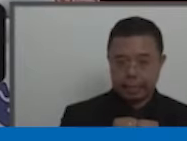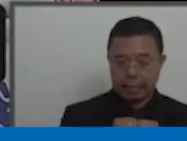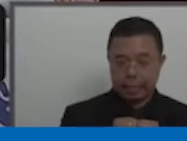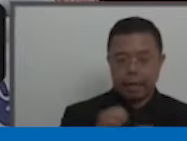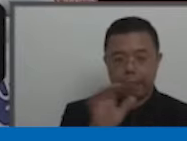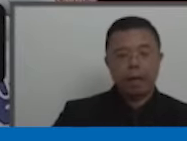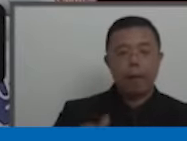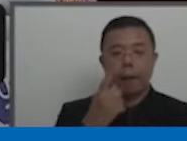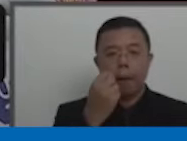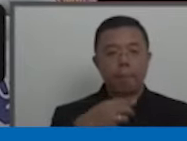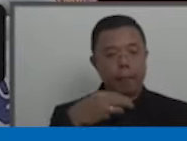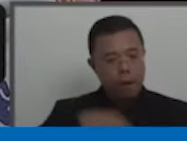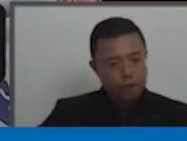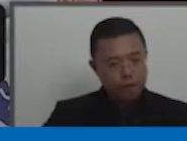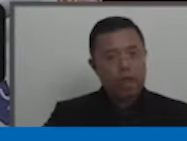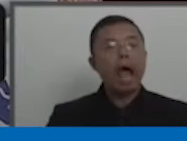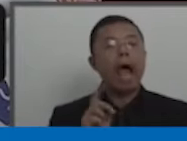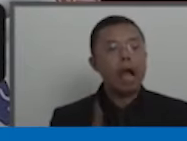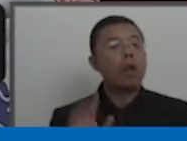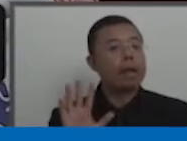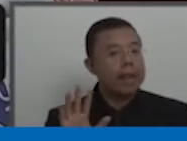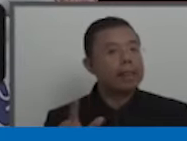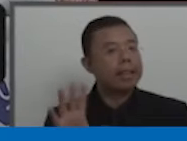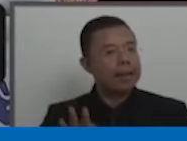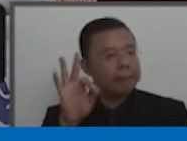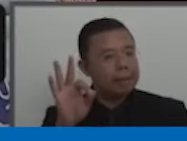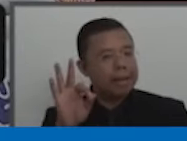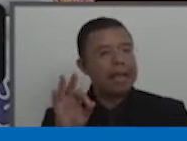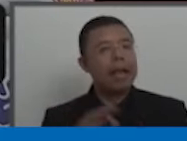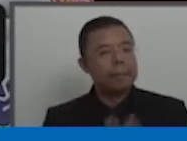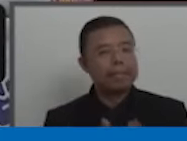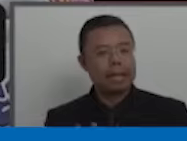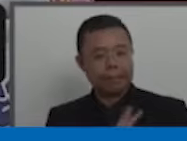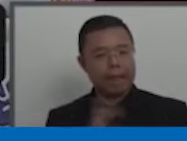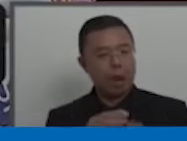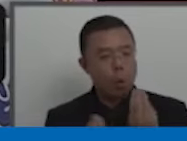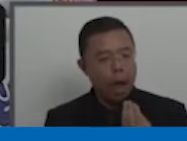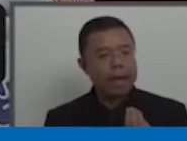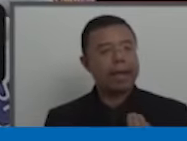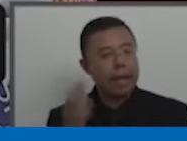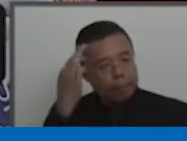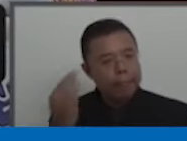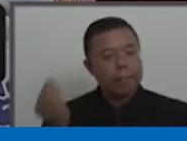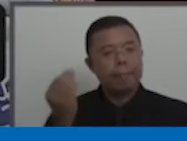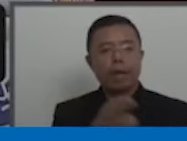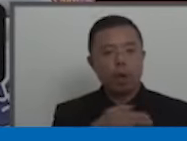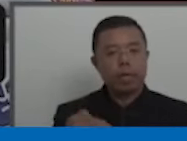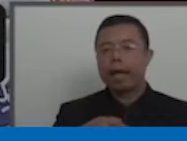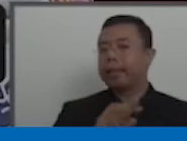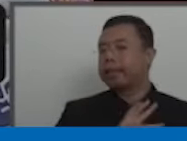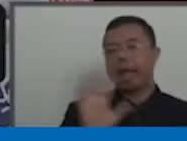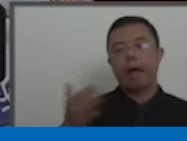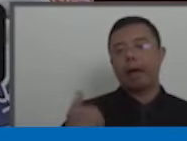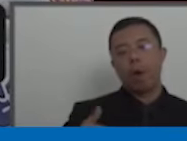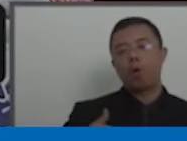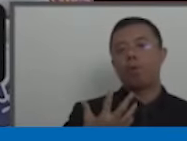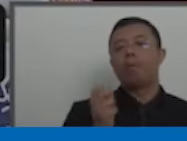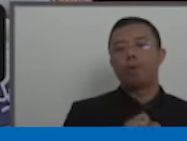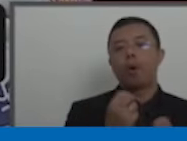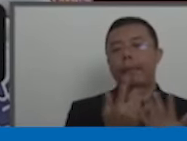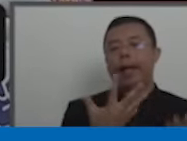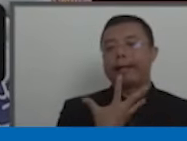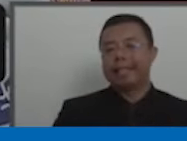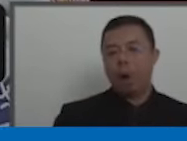Pak Mahfud jika terpilih bersama Pak Mahfud memimpin republik ini kami tidak akan mengecewakan rakyat rakyat